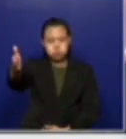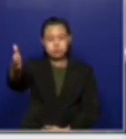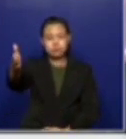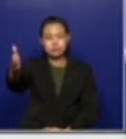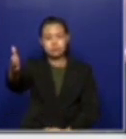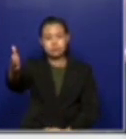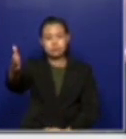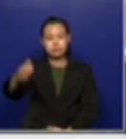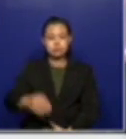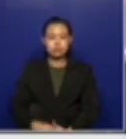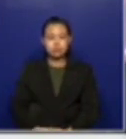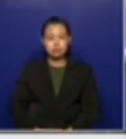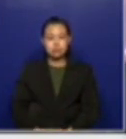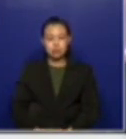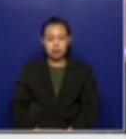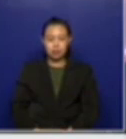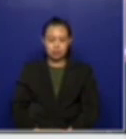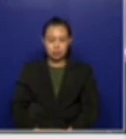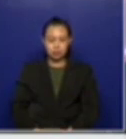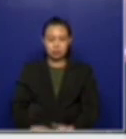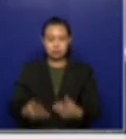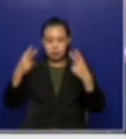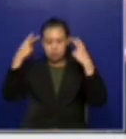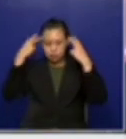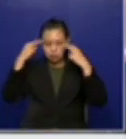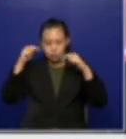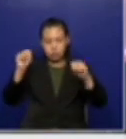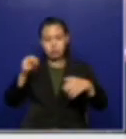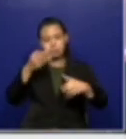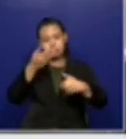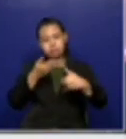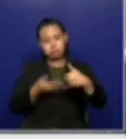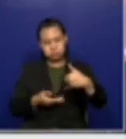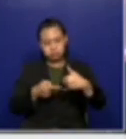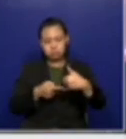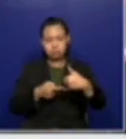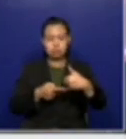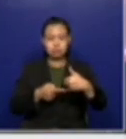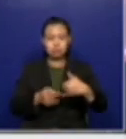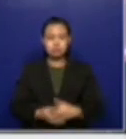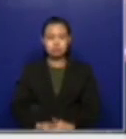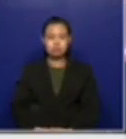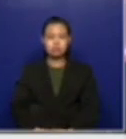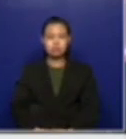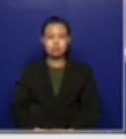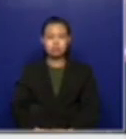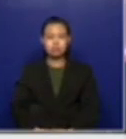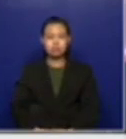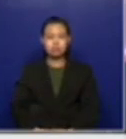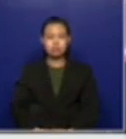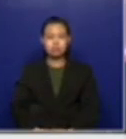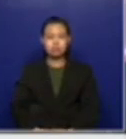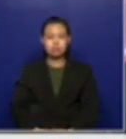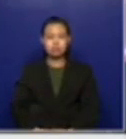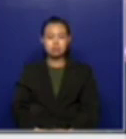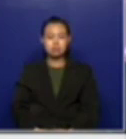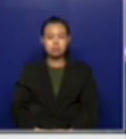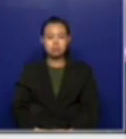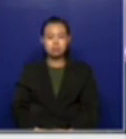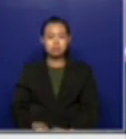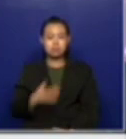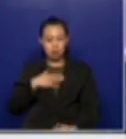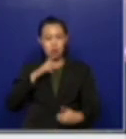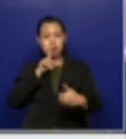ปพฤติการของท่านนายกเนี่ยว่ามันเกี่ยวยังไงผมต้องสอบถามท่านนะ